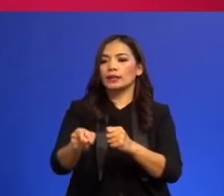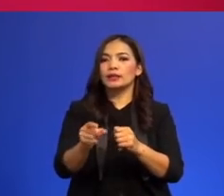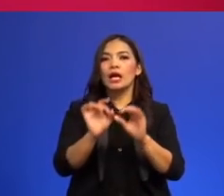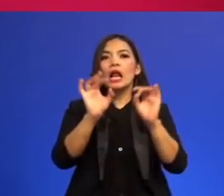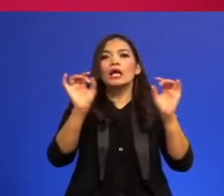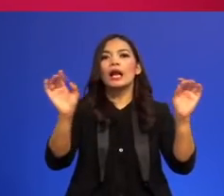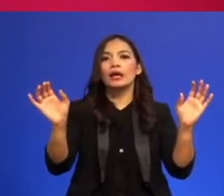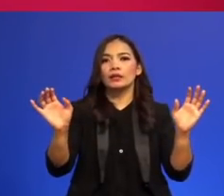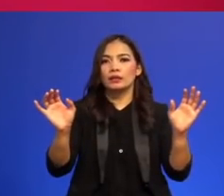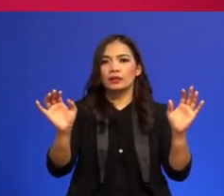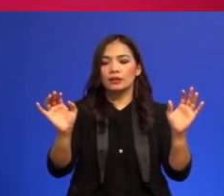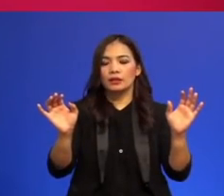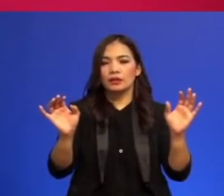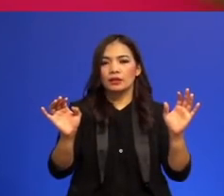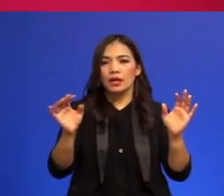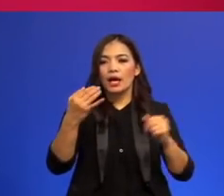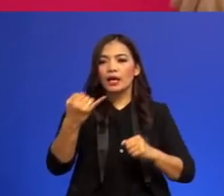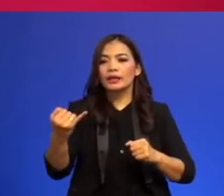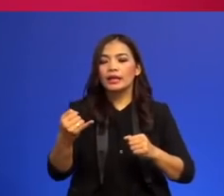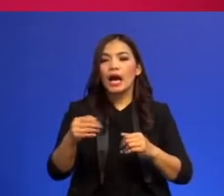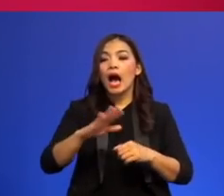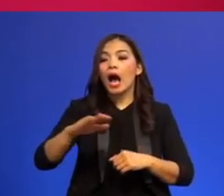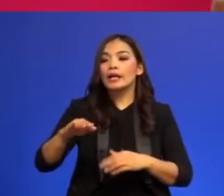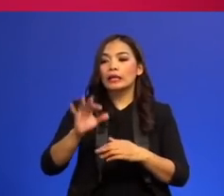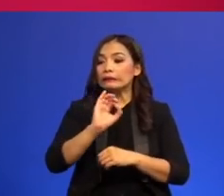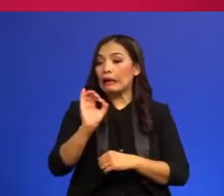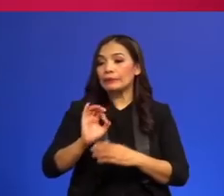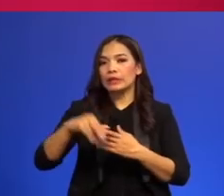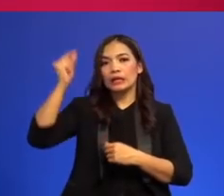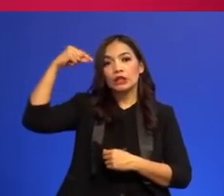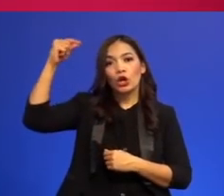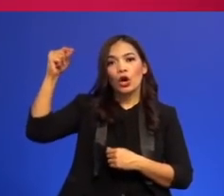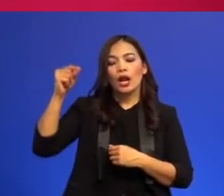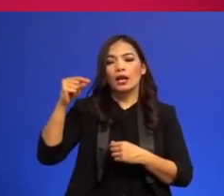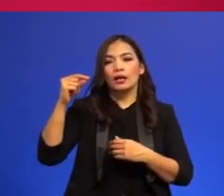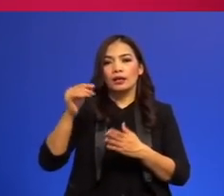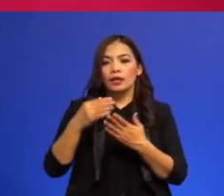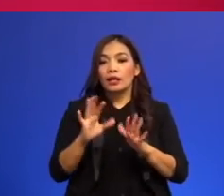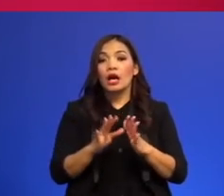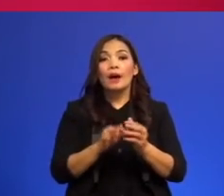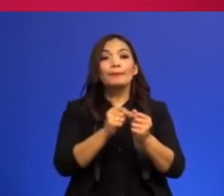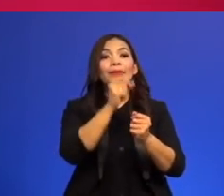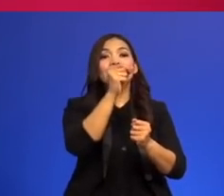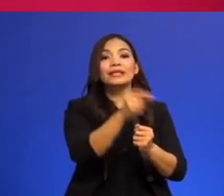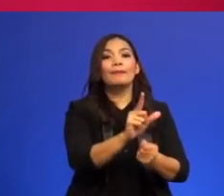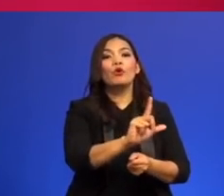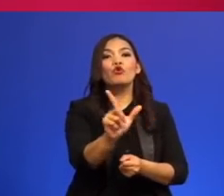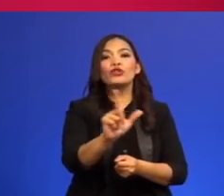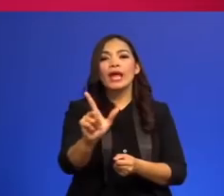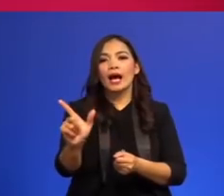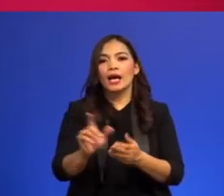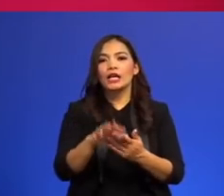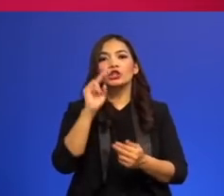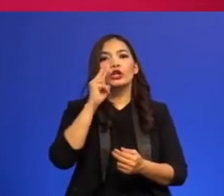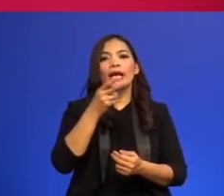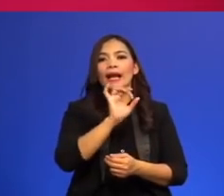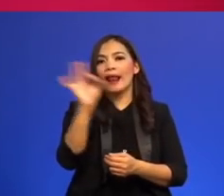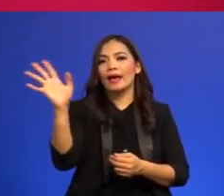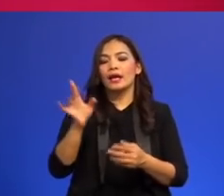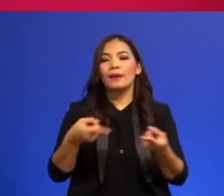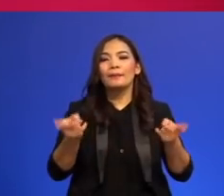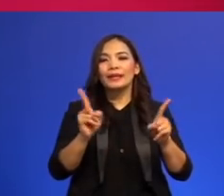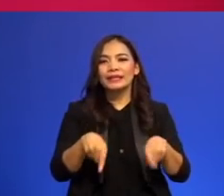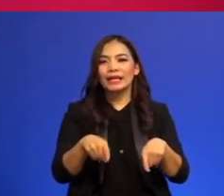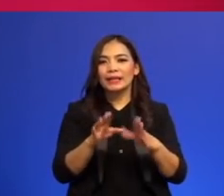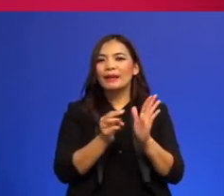lain. Akhirnya anaknya enggak bisa kuliah, mau kuliah pinjam saudara yang lain. Jadi masalah. Paham